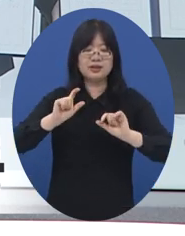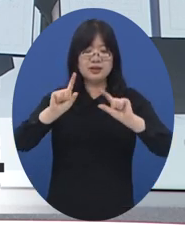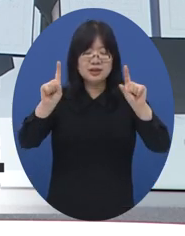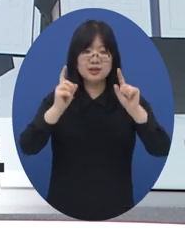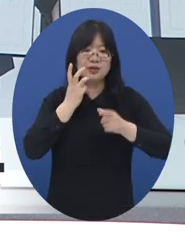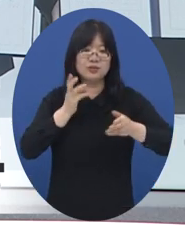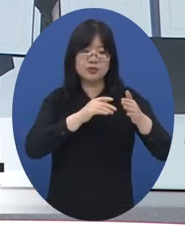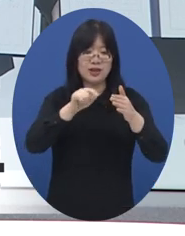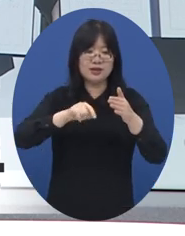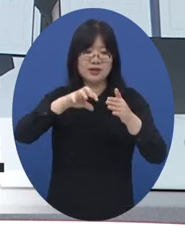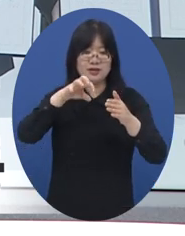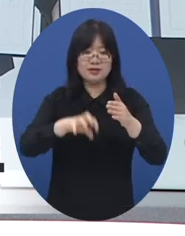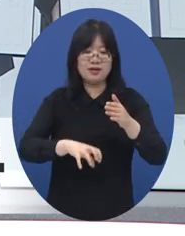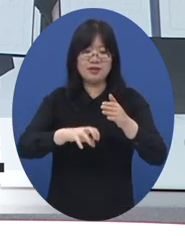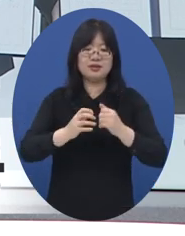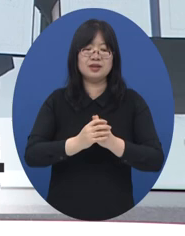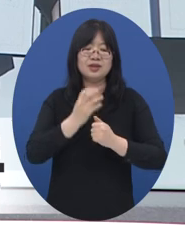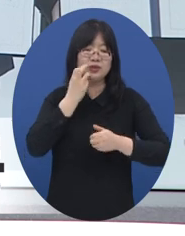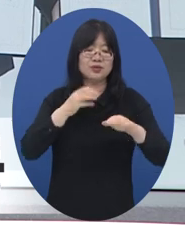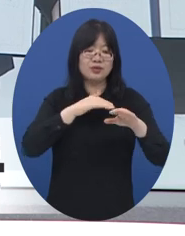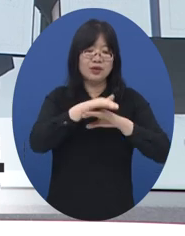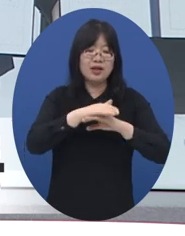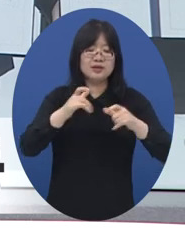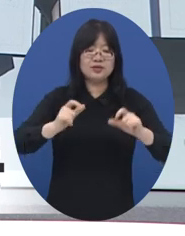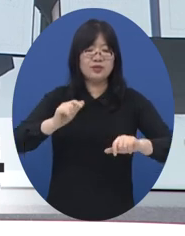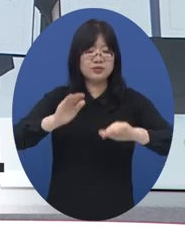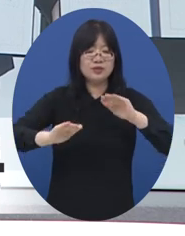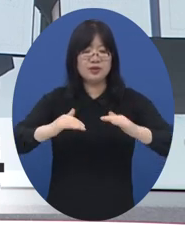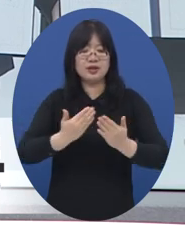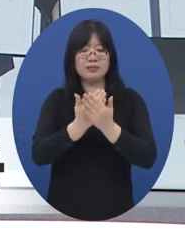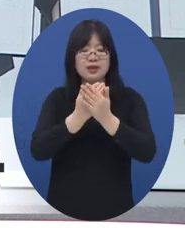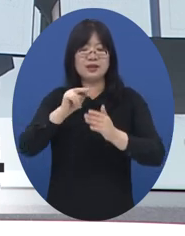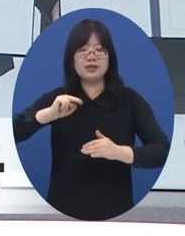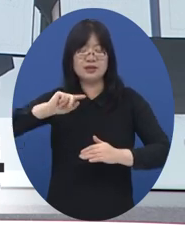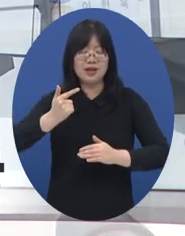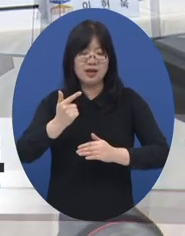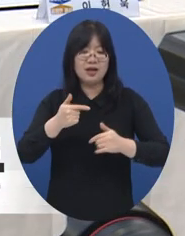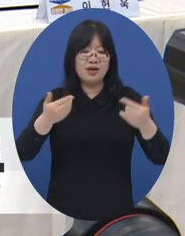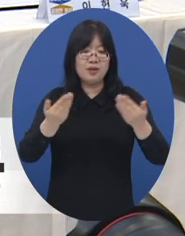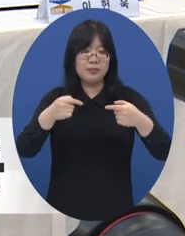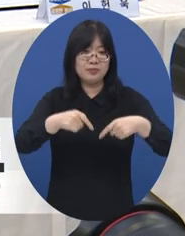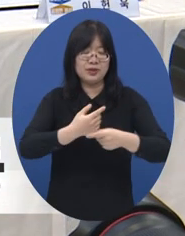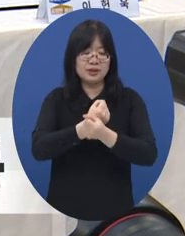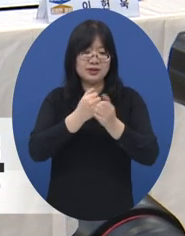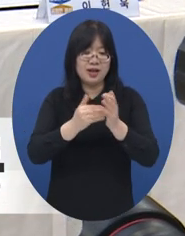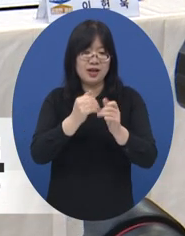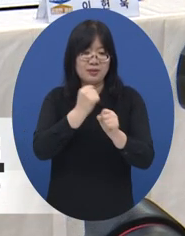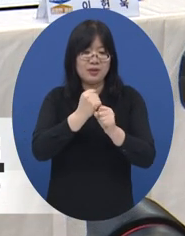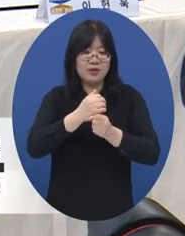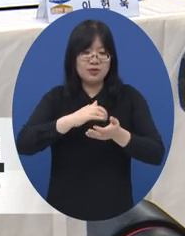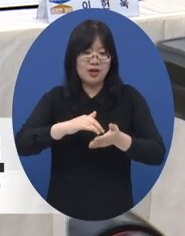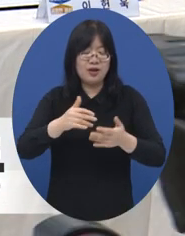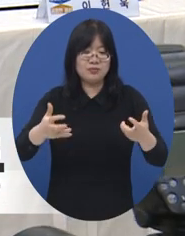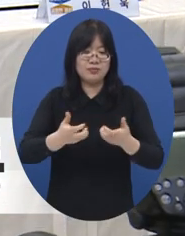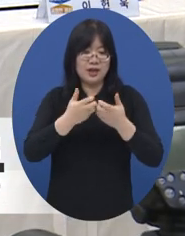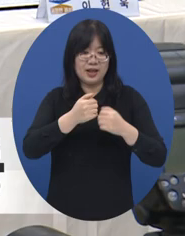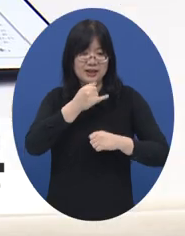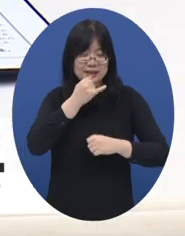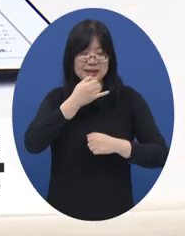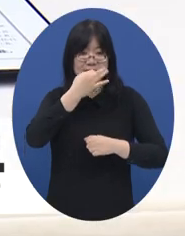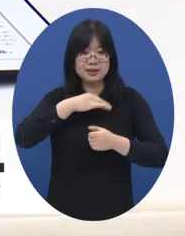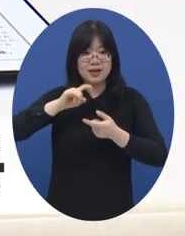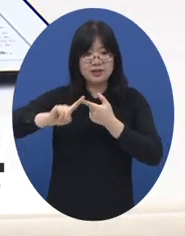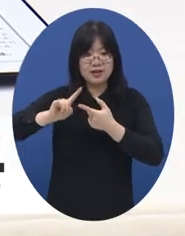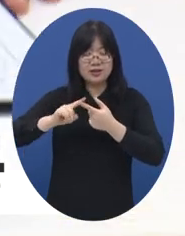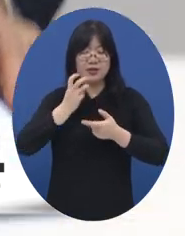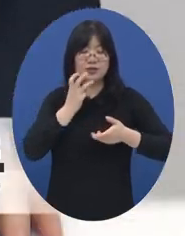상황실에서 경우 도형 지역 기념 개발 산단 조성 업무 협약을 체결했습니다 개발 수요가 풍부한 경기남부 산단 에서 발생하는